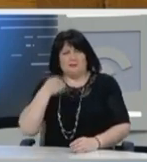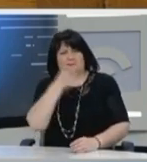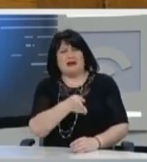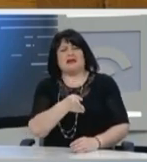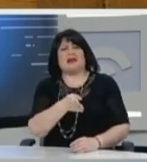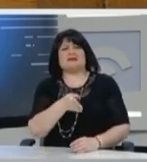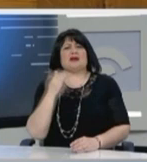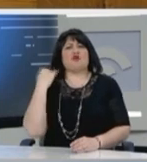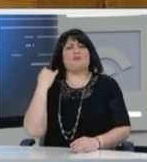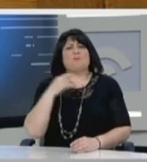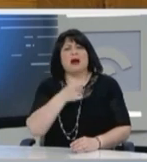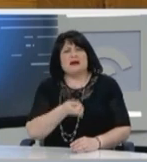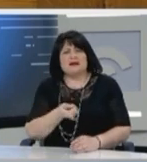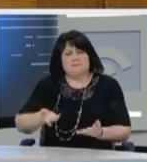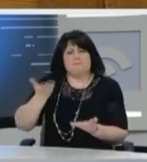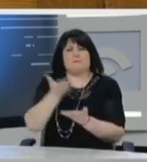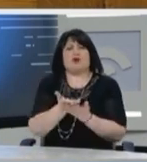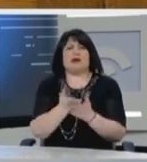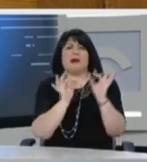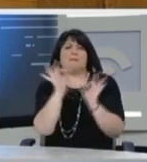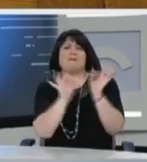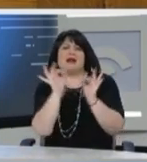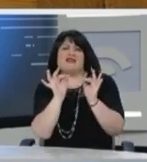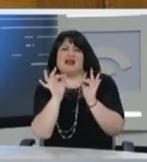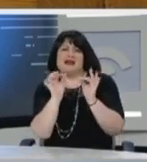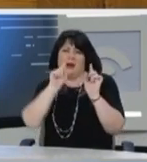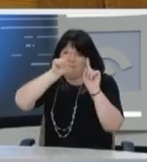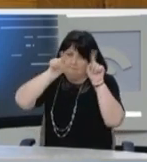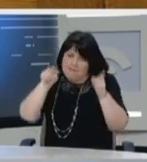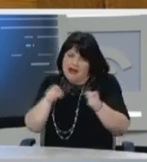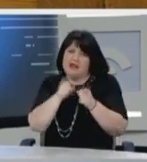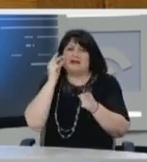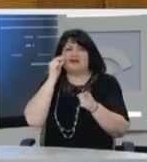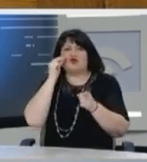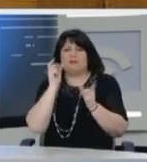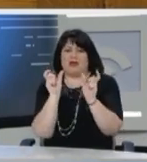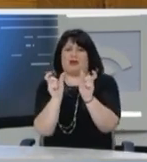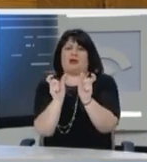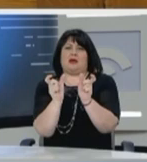στο Βουκουρέστι με πρόταση Μακεδονία παρένθεση Σκόπια?